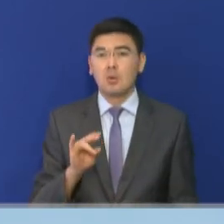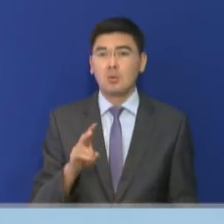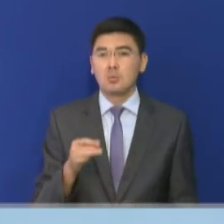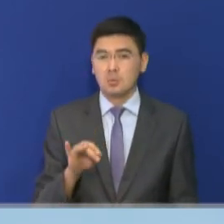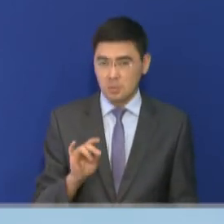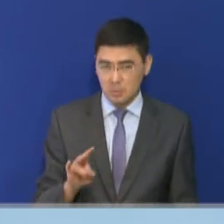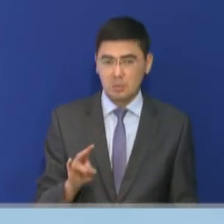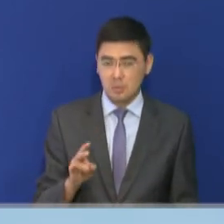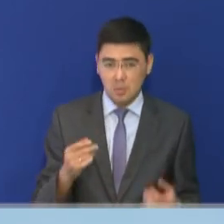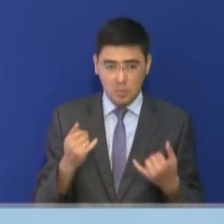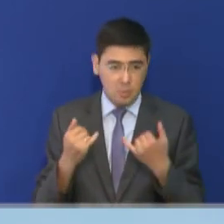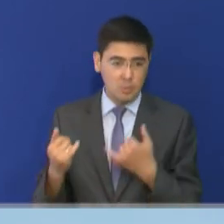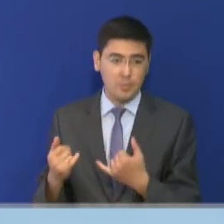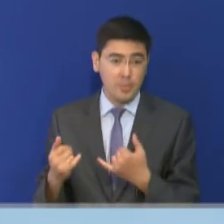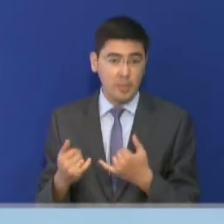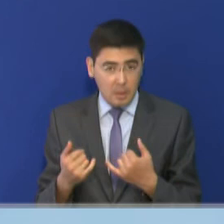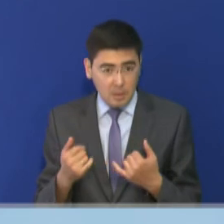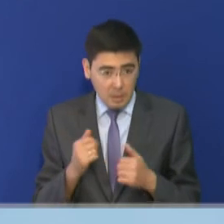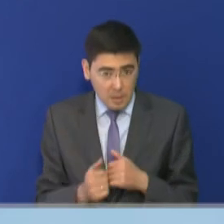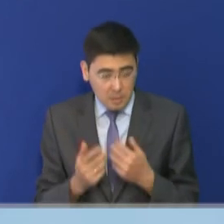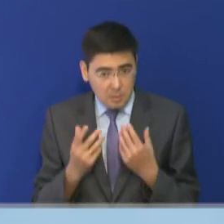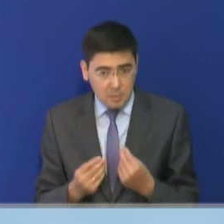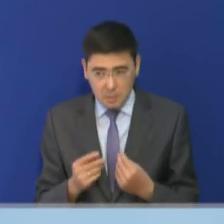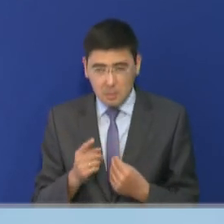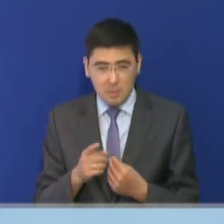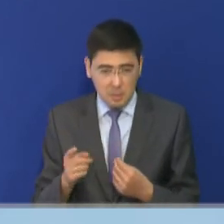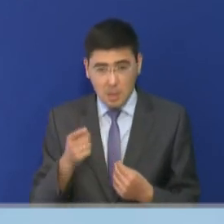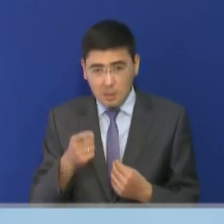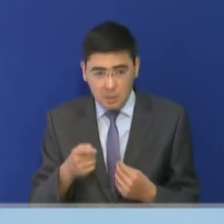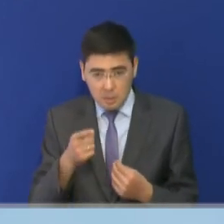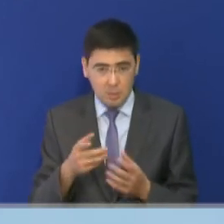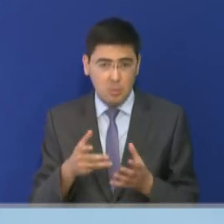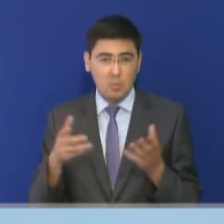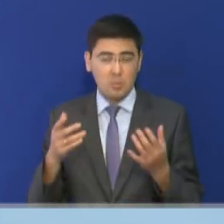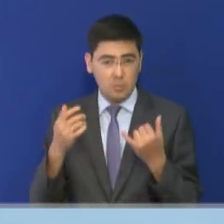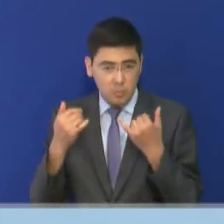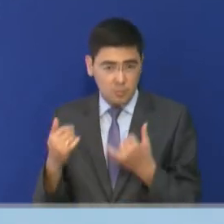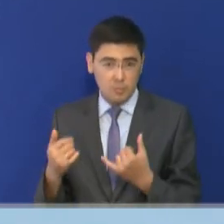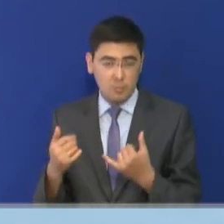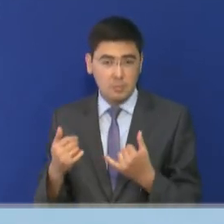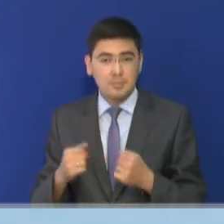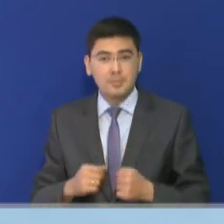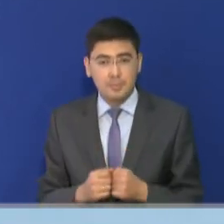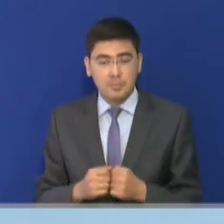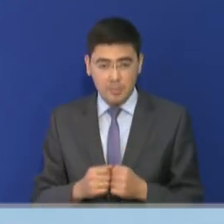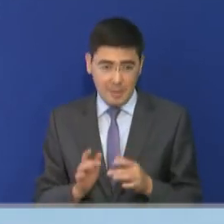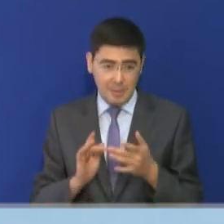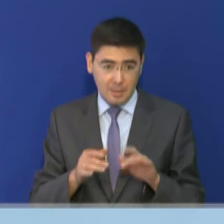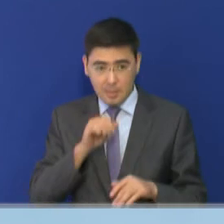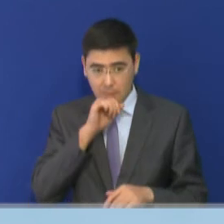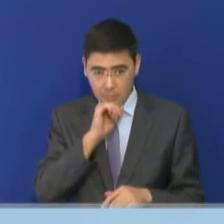қосылып белсендік танытты. Осы форматта күнделікті дене шынықтыруға 1 сағаттан аса уақыт бөлеміз. Үй жағдайындағы әлеуметтік желілер арқылы